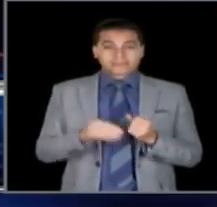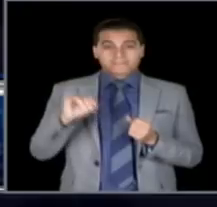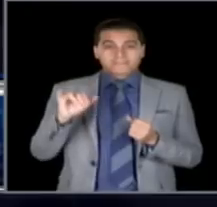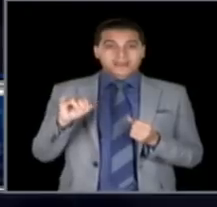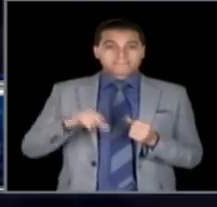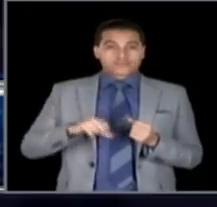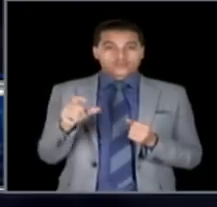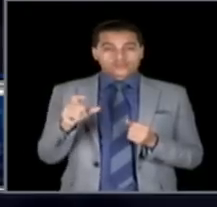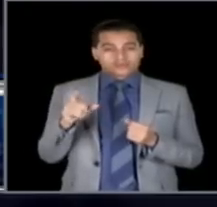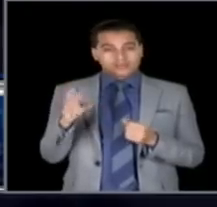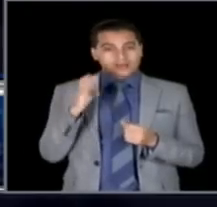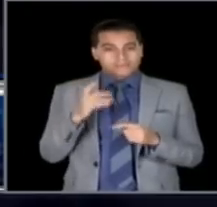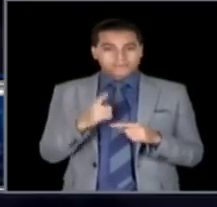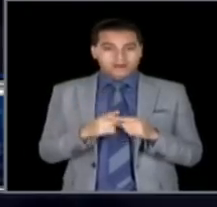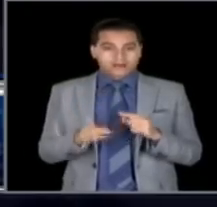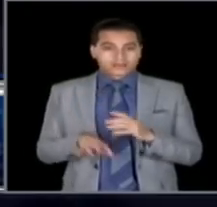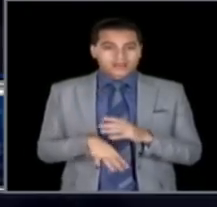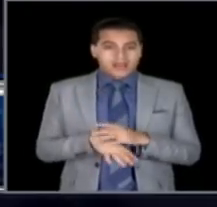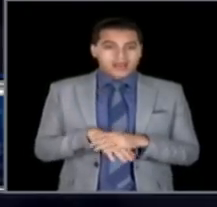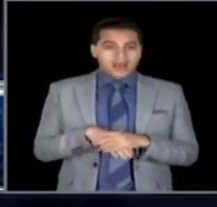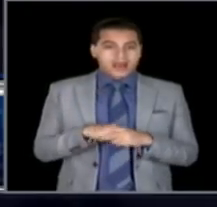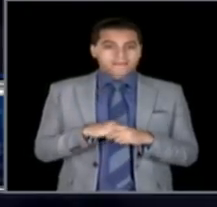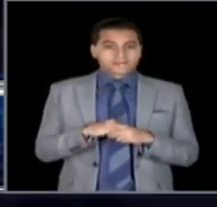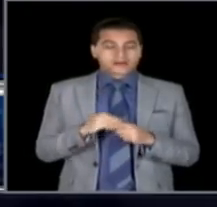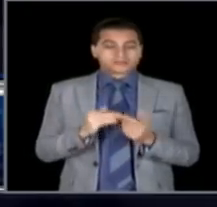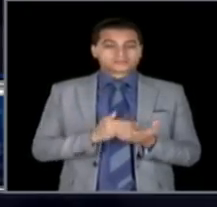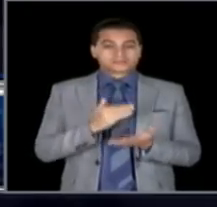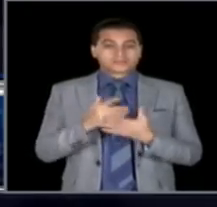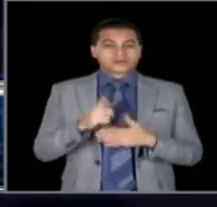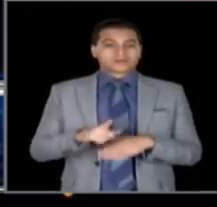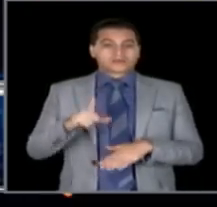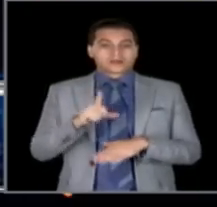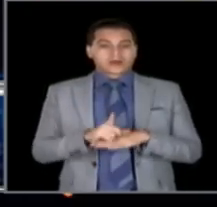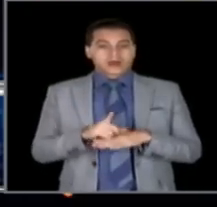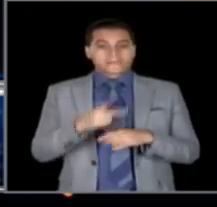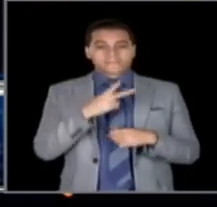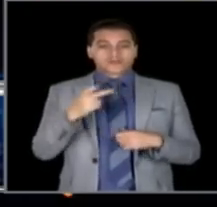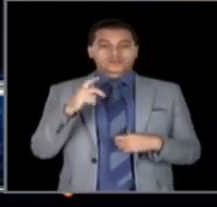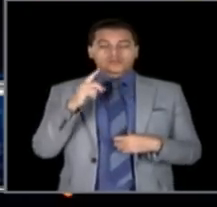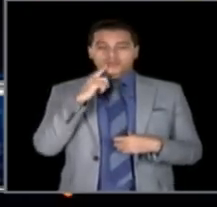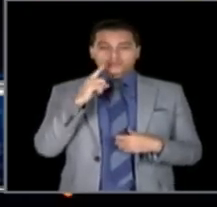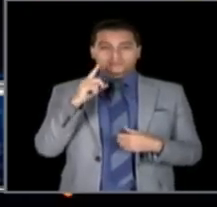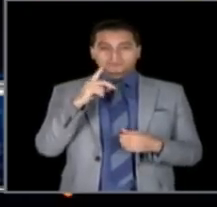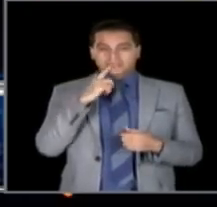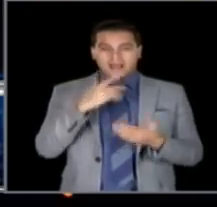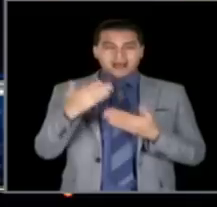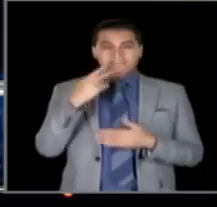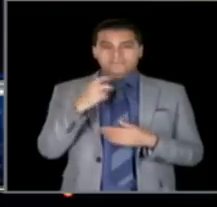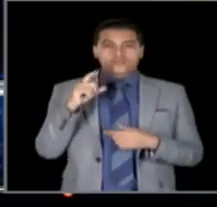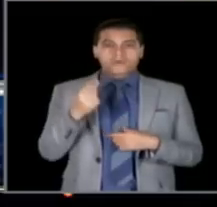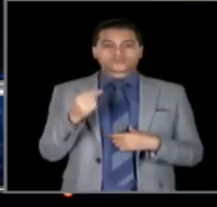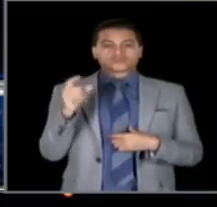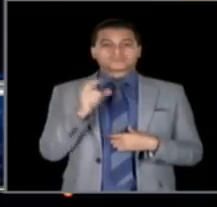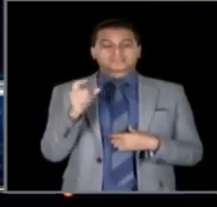ولما أسس المأمون بيت الحكمة ولا رئاستها عام 215 هجريا،